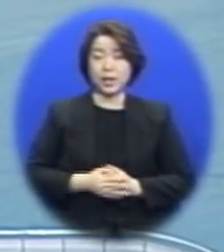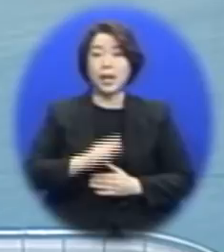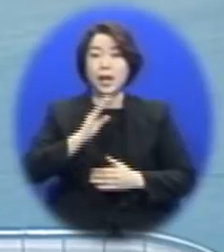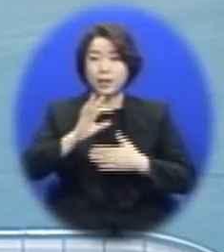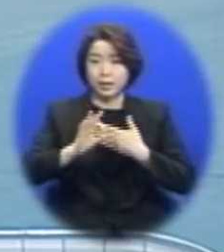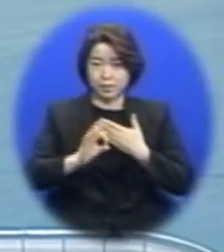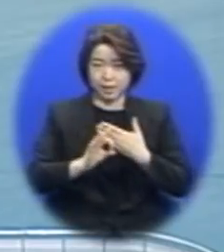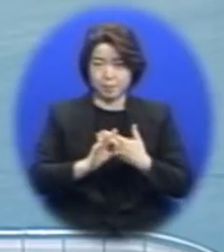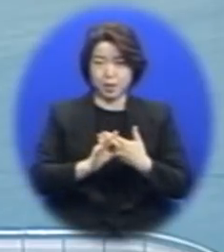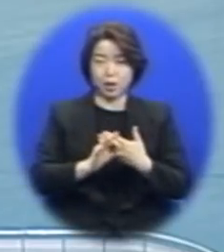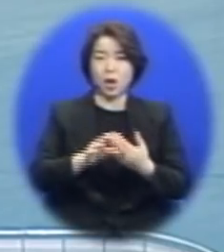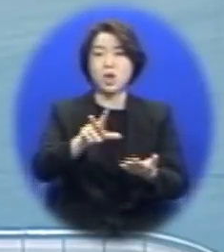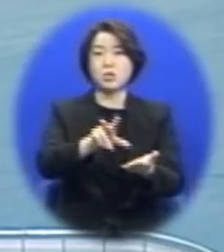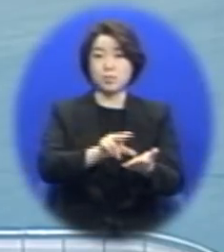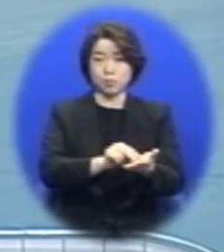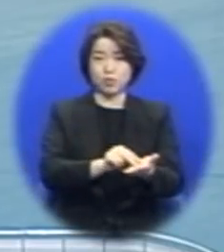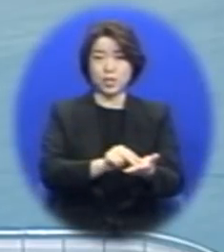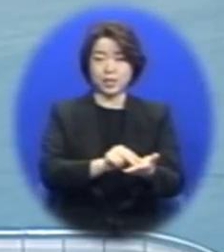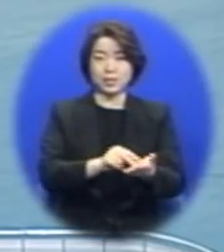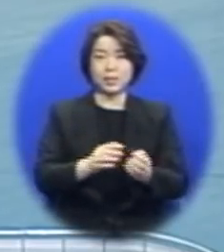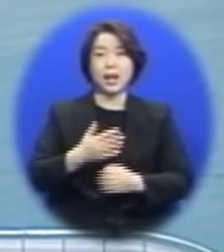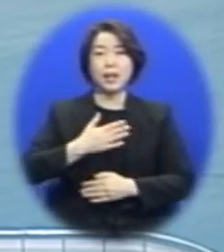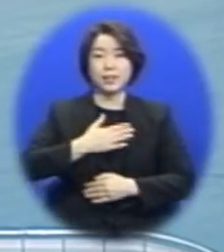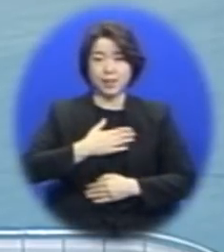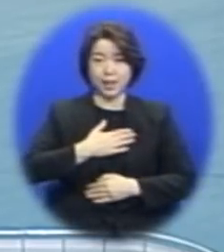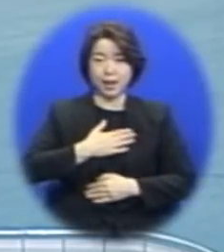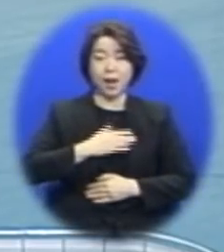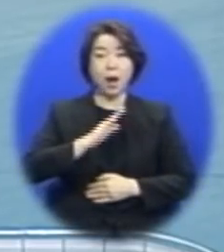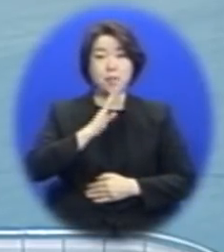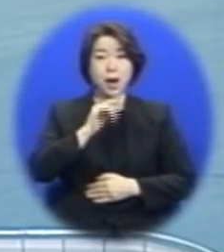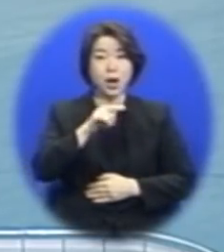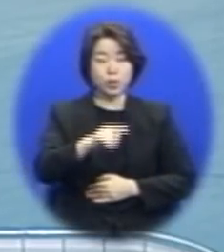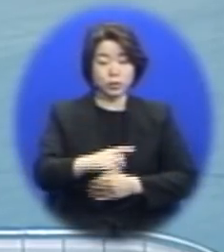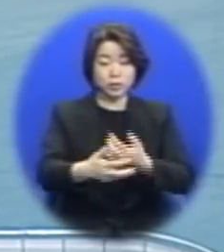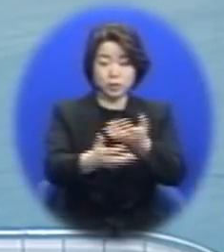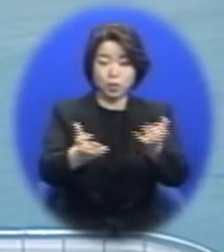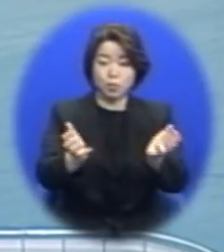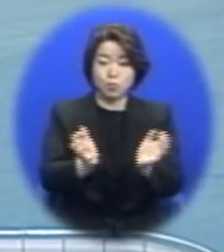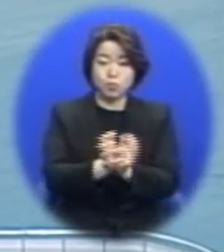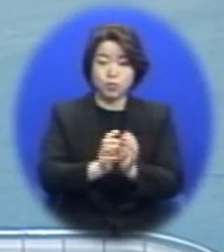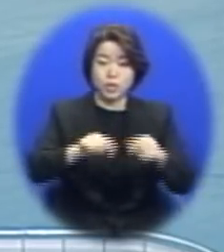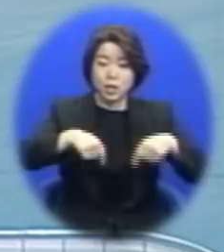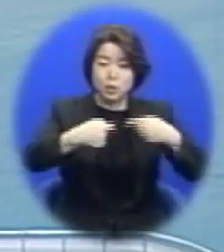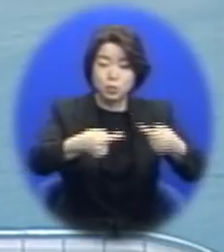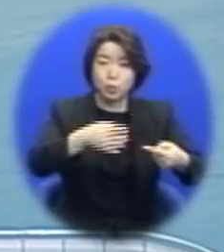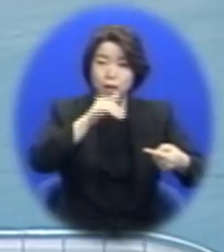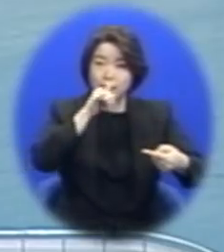그렇다면 이제 문제는 내가 바로 그 무리에 들어 있느냐 하는 거죠.